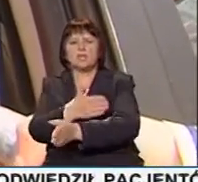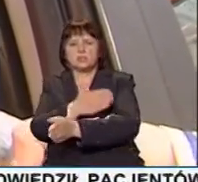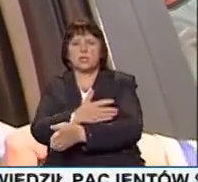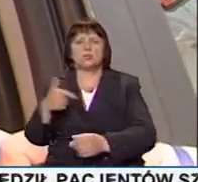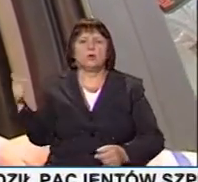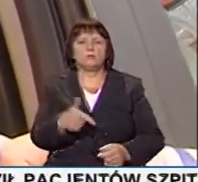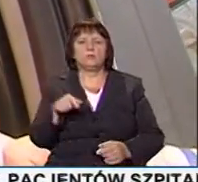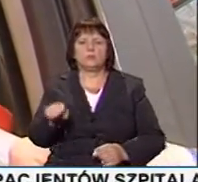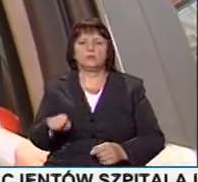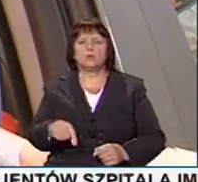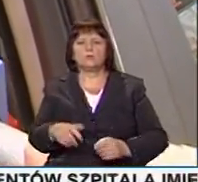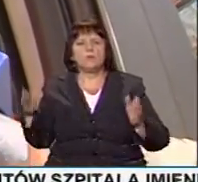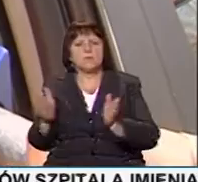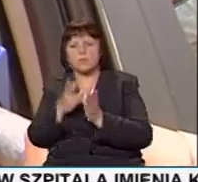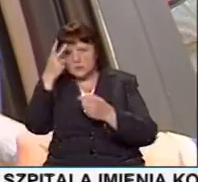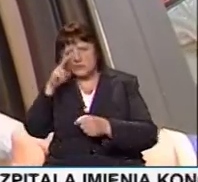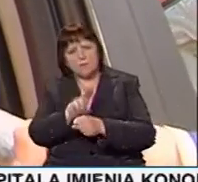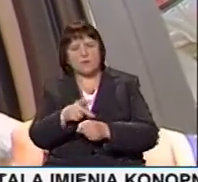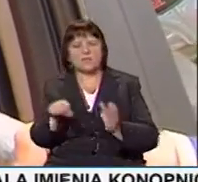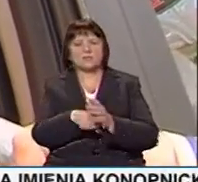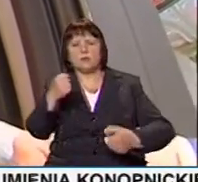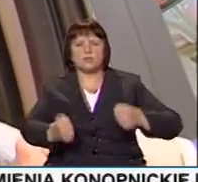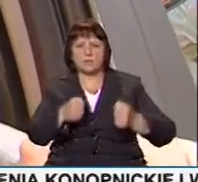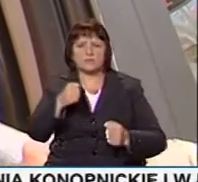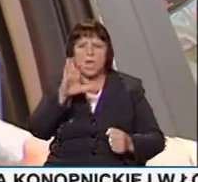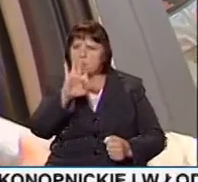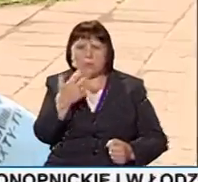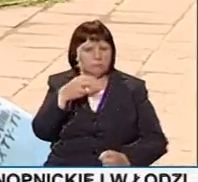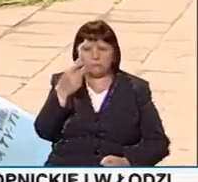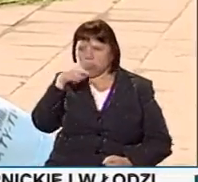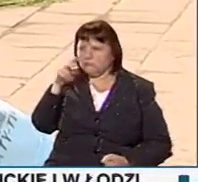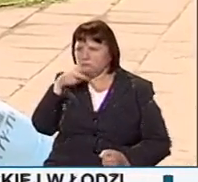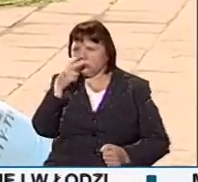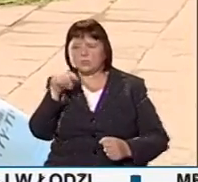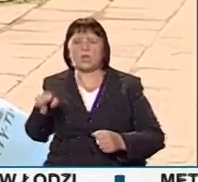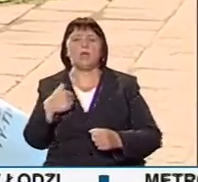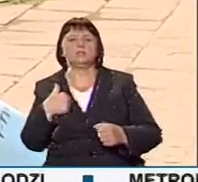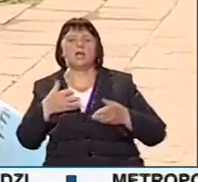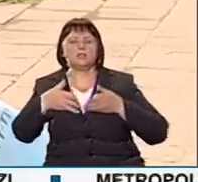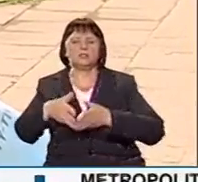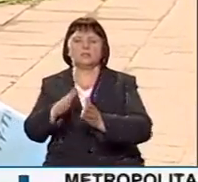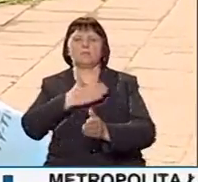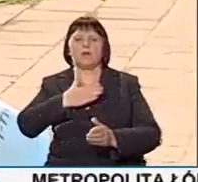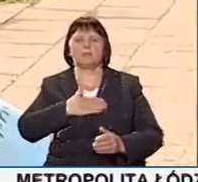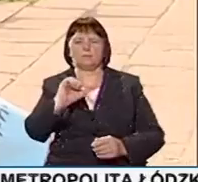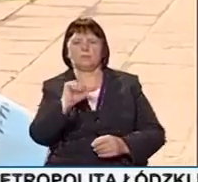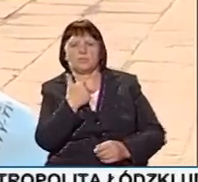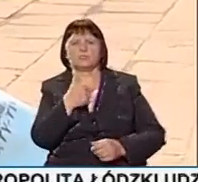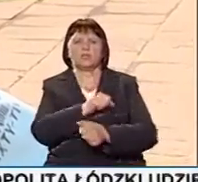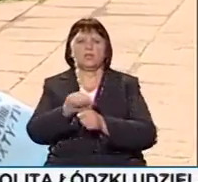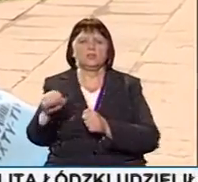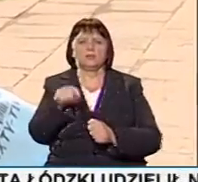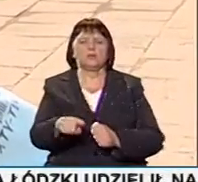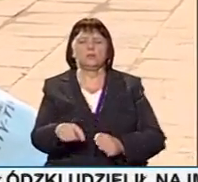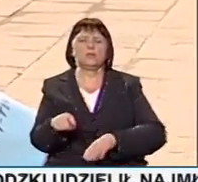powinni mniej mieć zaufania do kierowców, bo ich nie widać po prostu. Na ścieżkach rowerowych mamy pierwszeństwo i to właśnie po